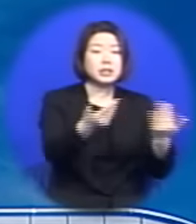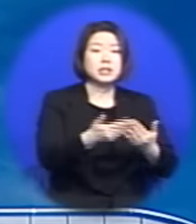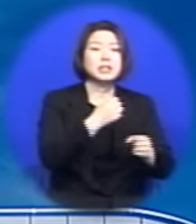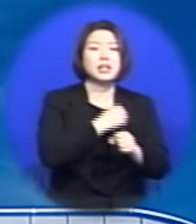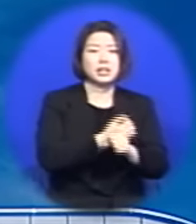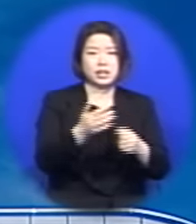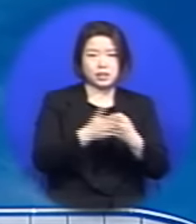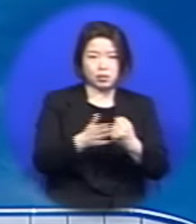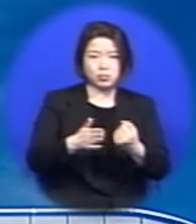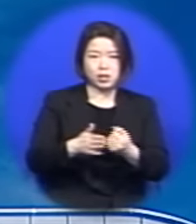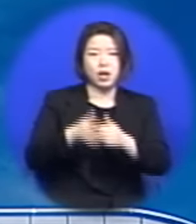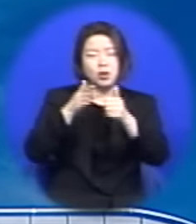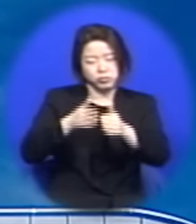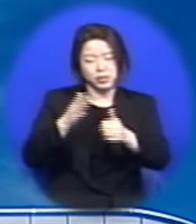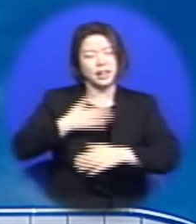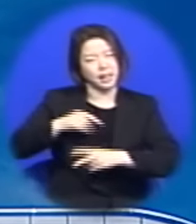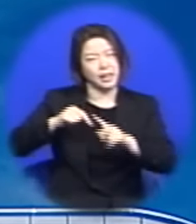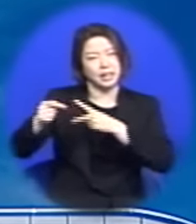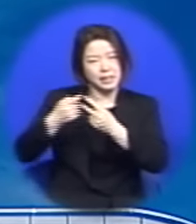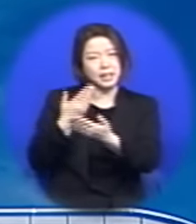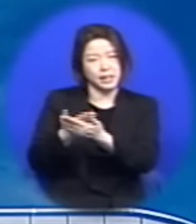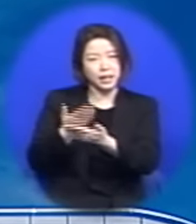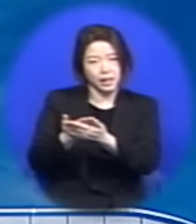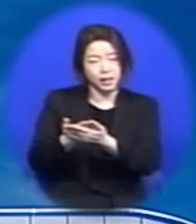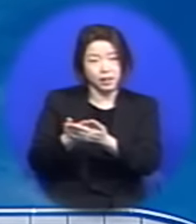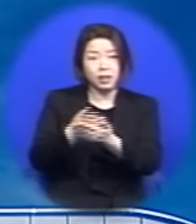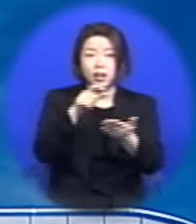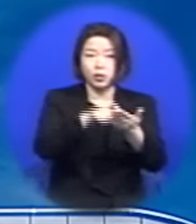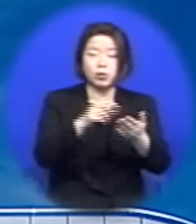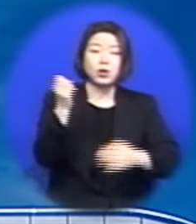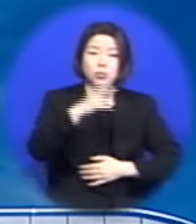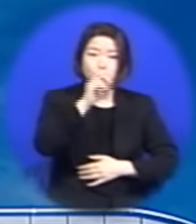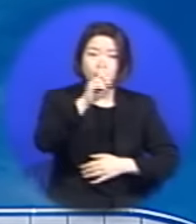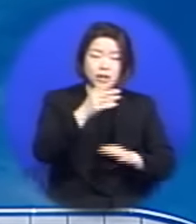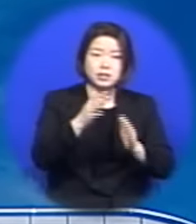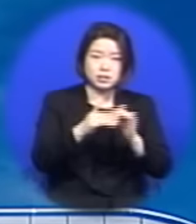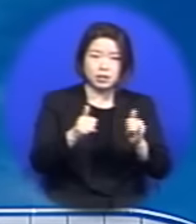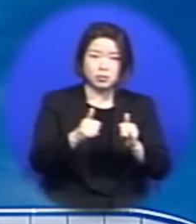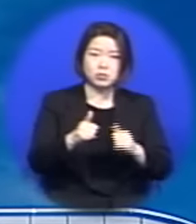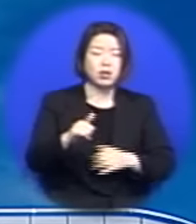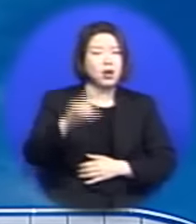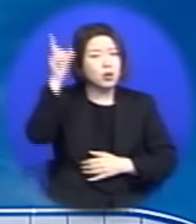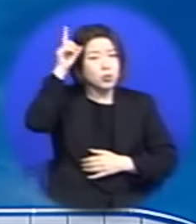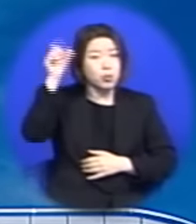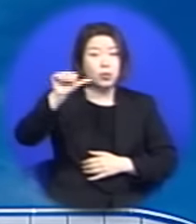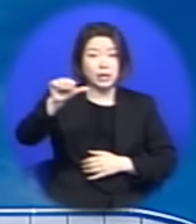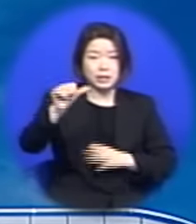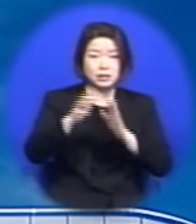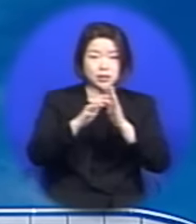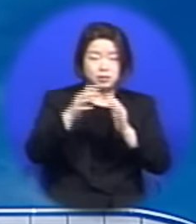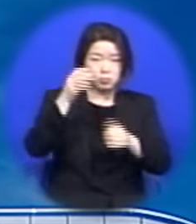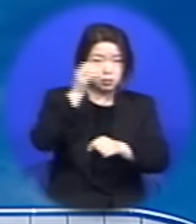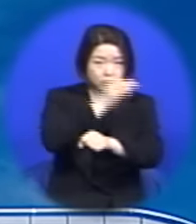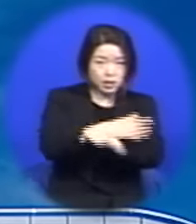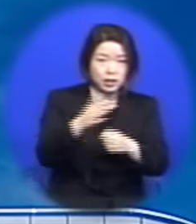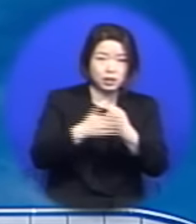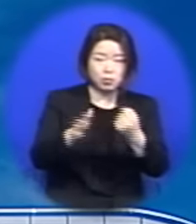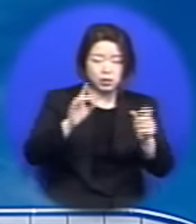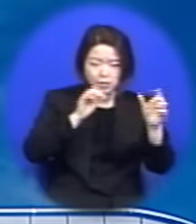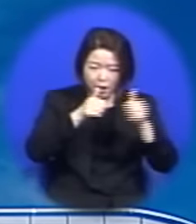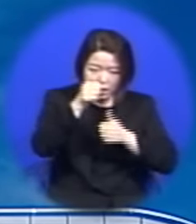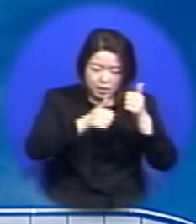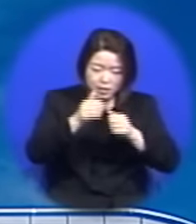양해하고 하라 하고 또 한 사람은 이르되 나는 소 다섯 겨리를 음에 시험하러 가니 천대 나를